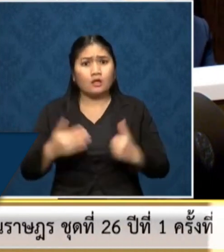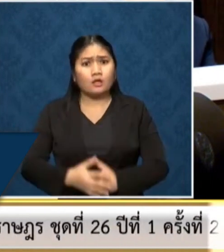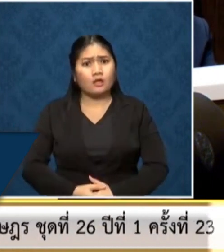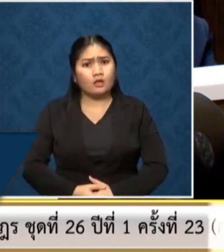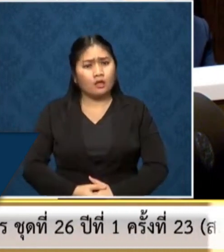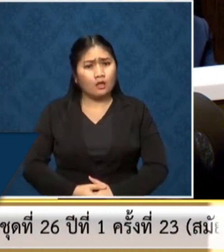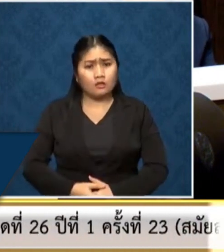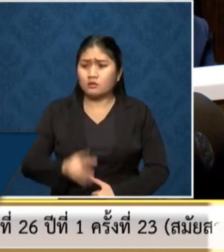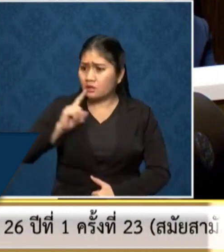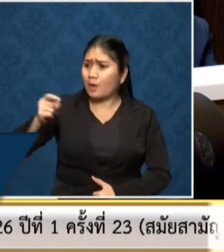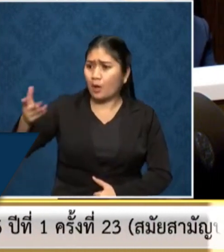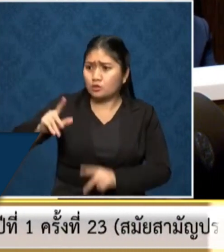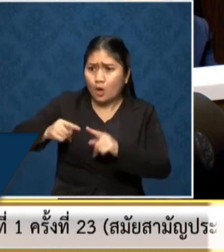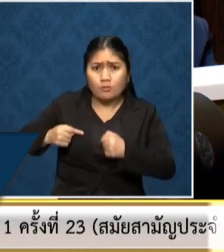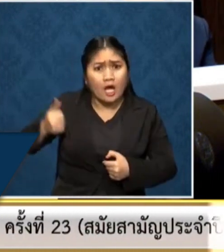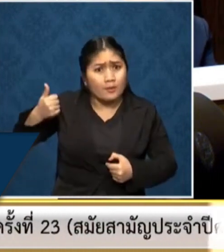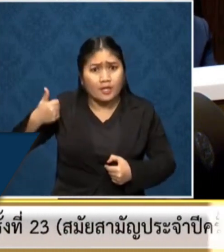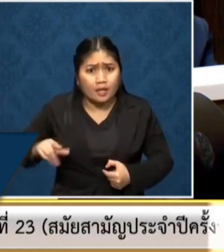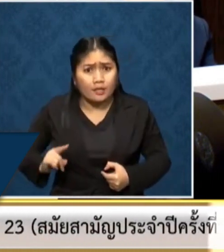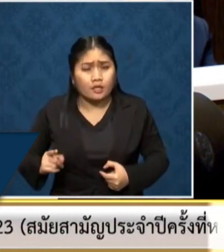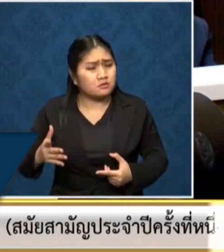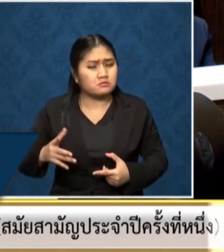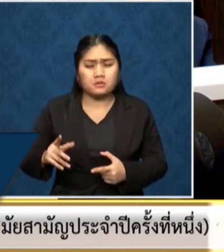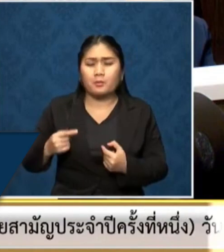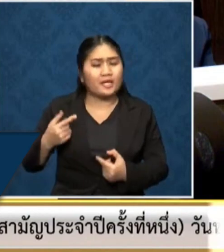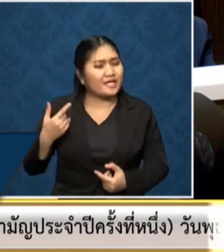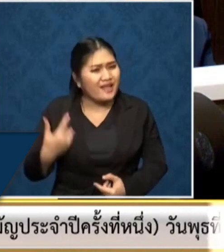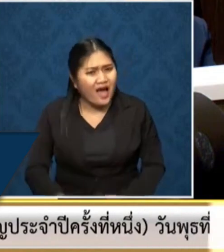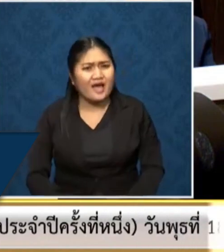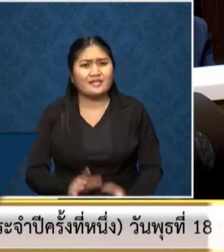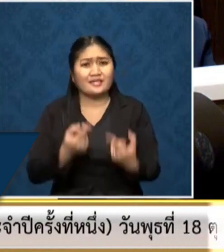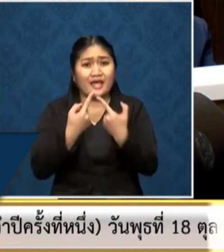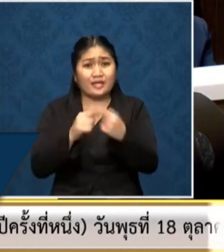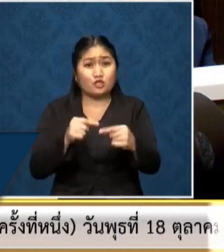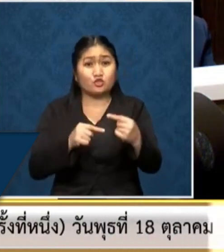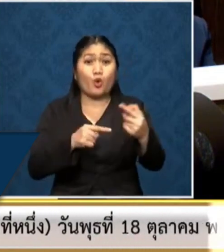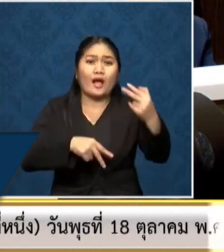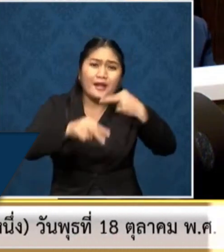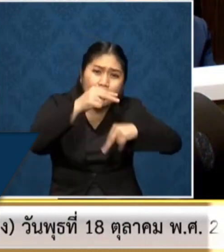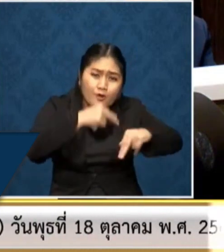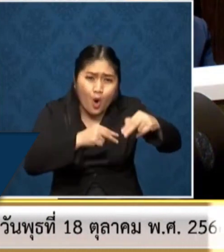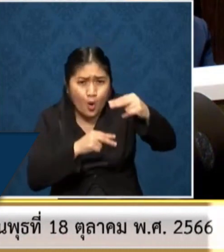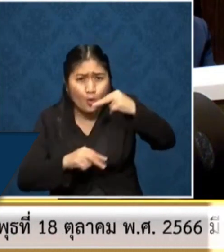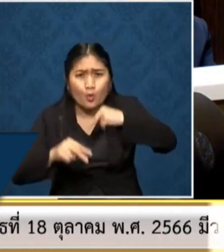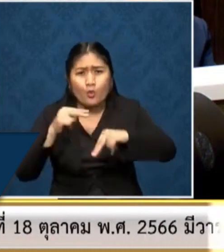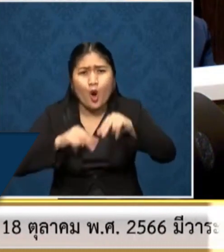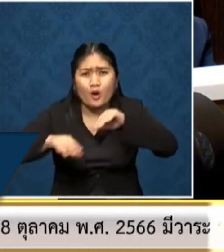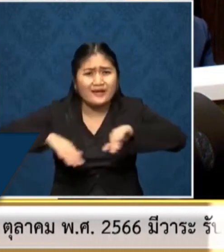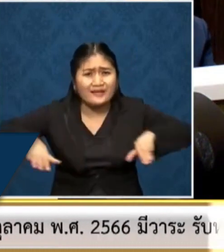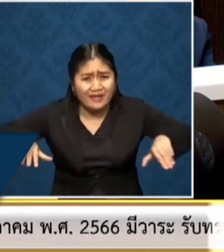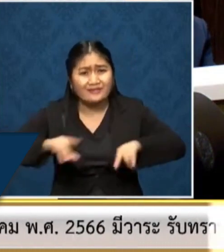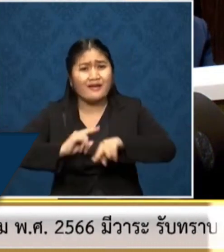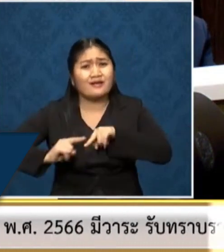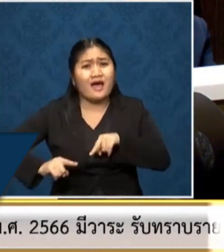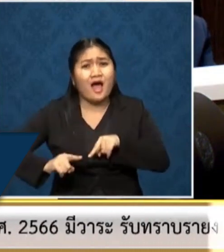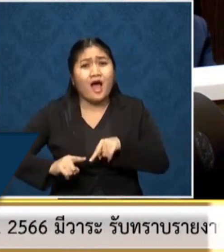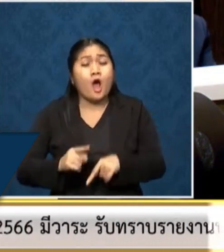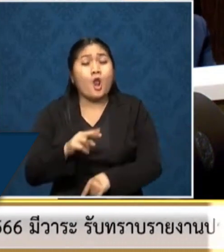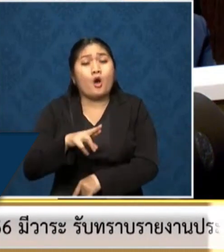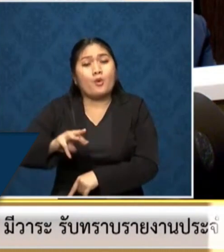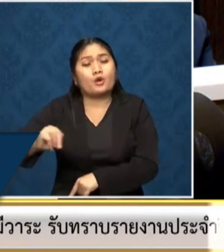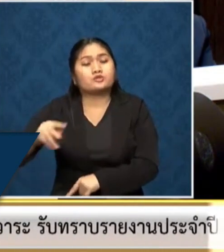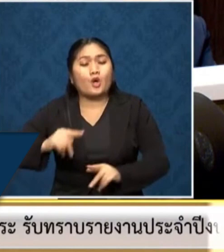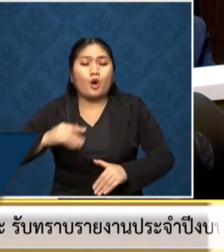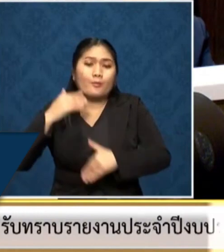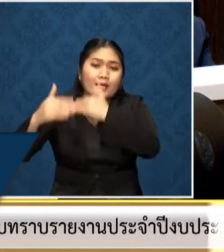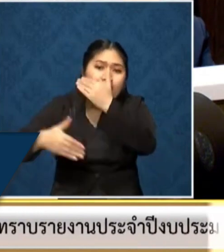เองทั้หมดได้หรอไม่ก็ตอบไม่ได้ก็ครัแต่เรากำลัจะพูดถงระบบการคัดกรองค้มคลองเด็กรัฐมันตรีวาการกสวงก